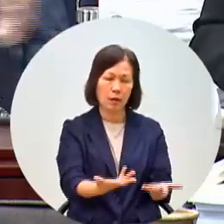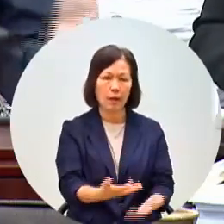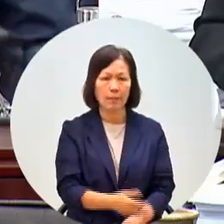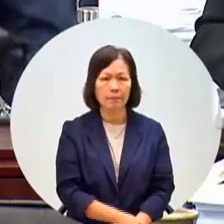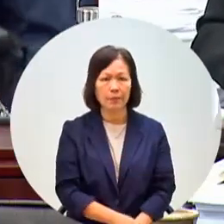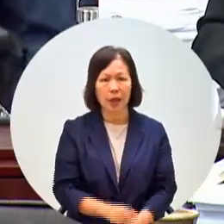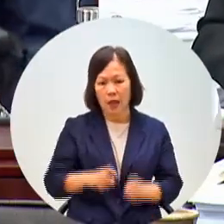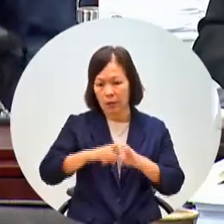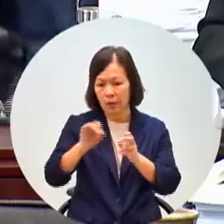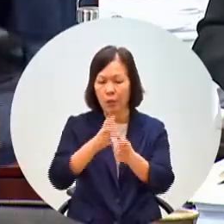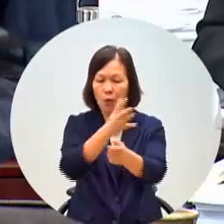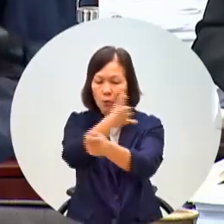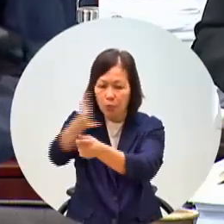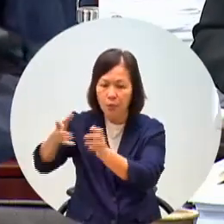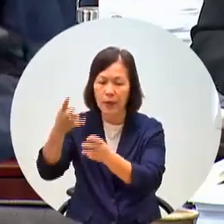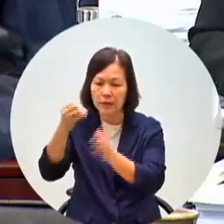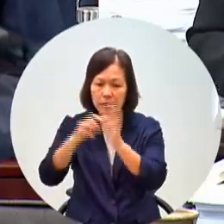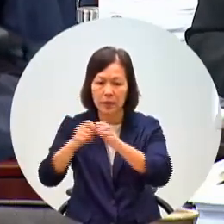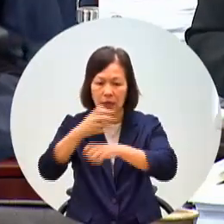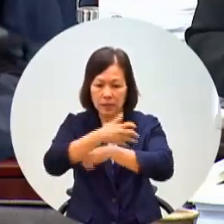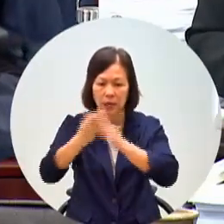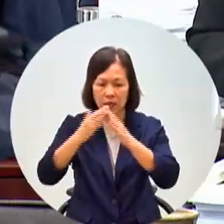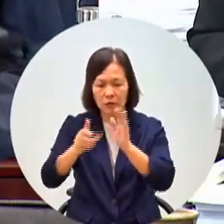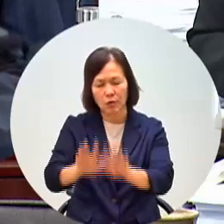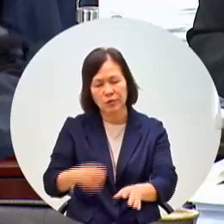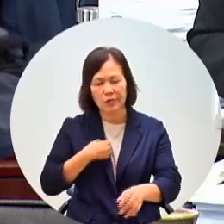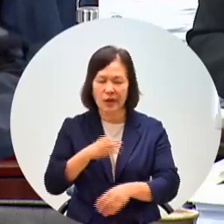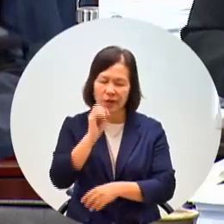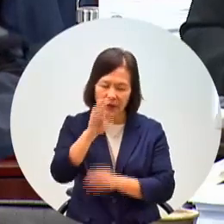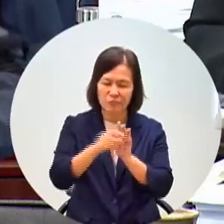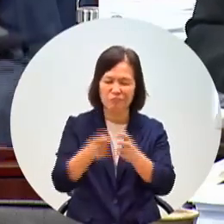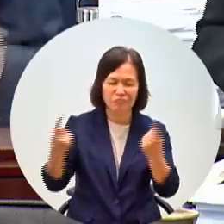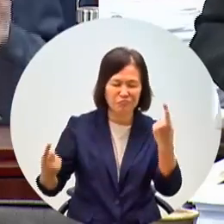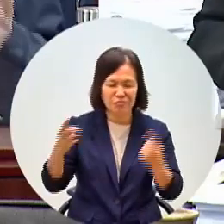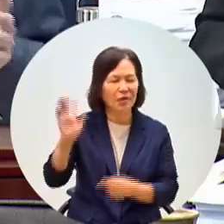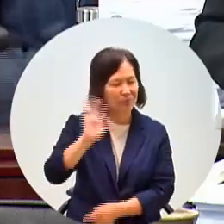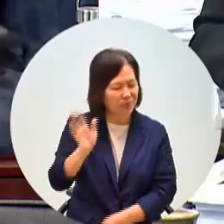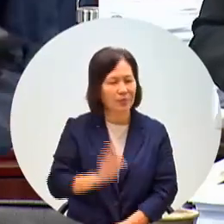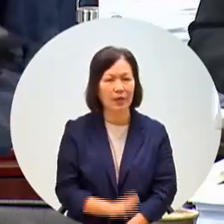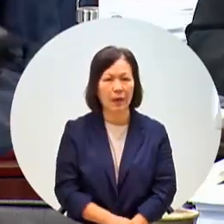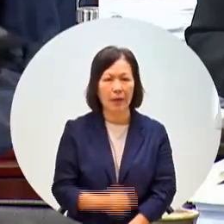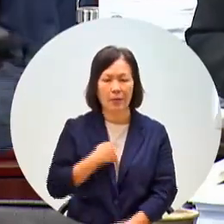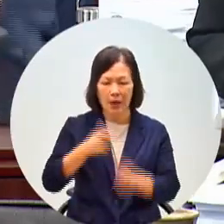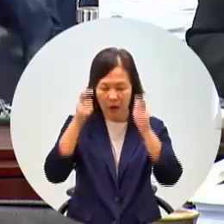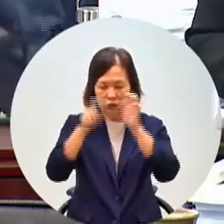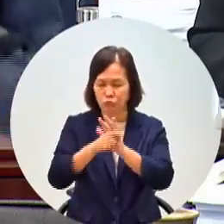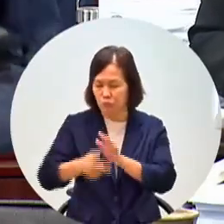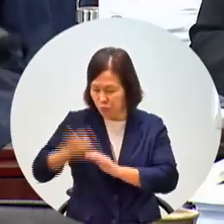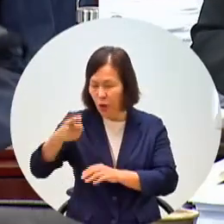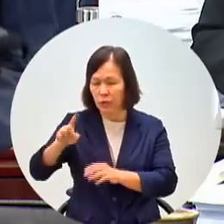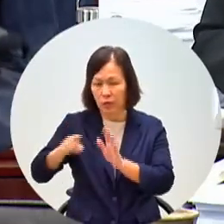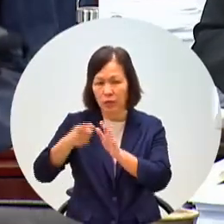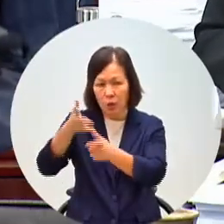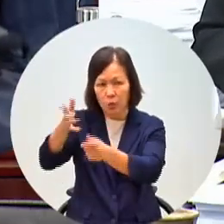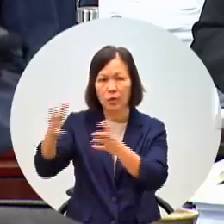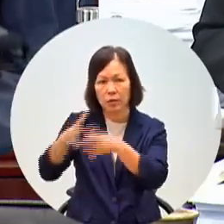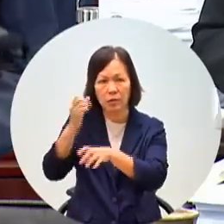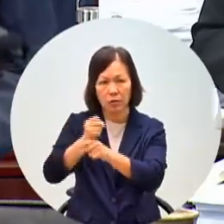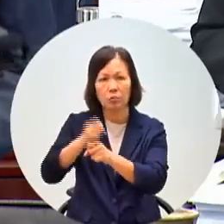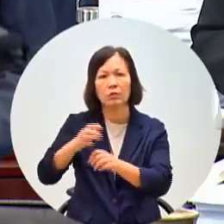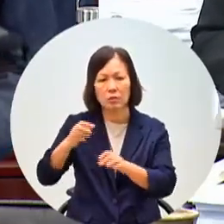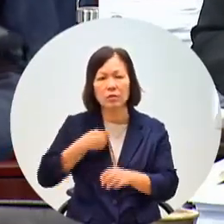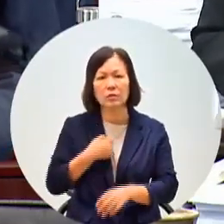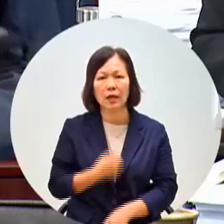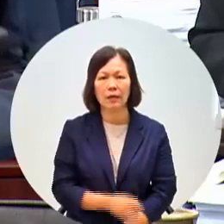议员，你去多问几个县市啦，我不方便在这里去做比较啦，哦、我们高雄是最快的啦，你问你的同事就知道